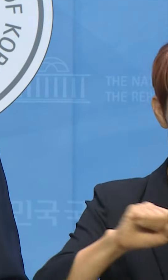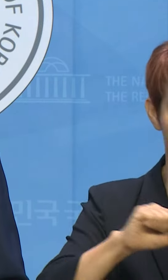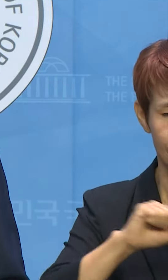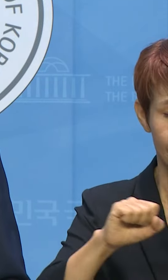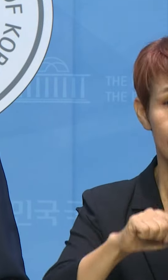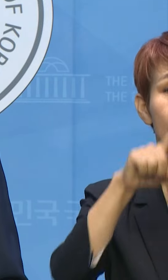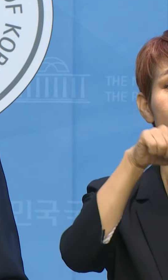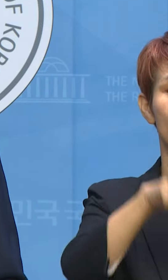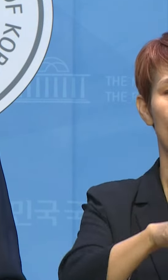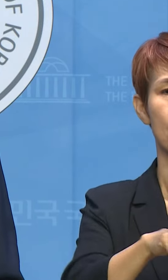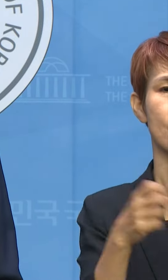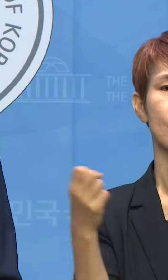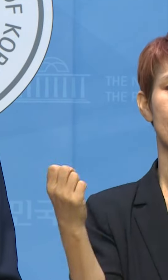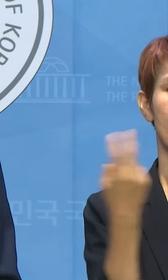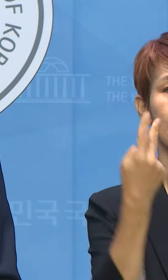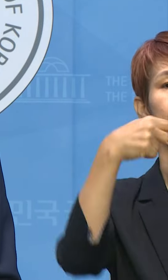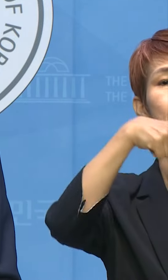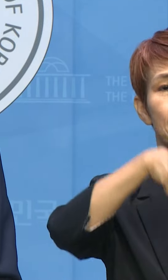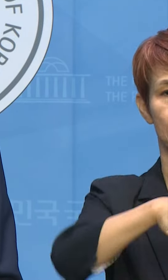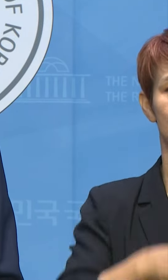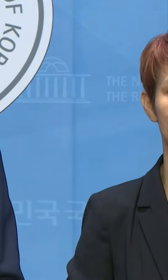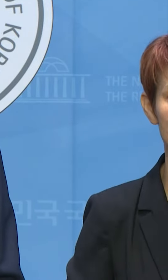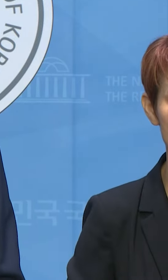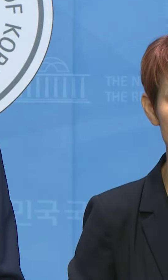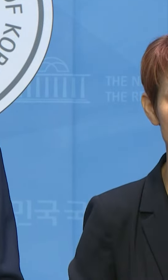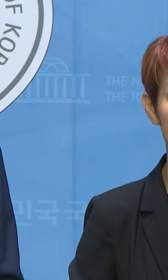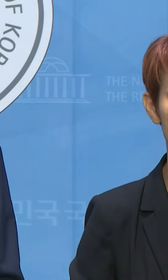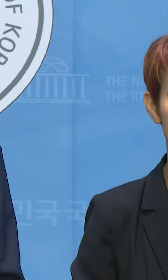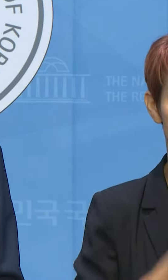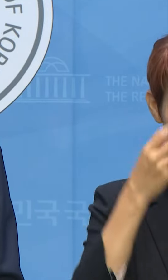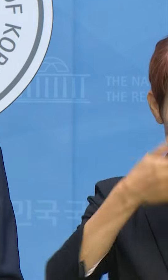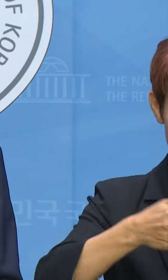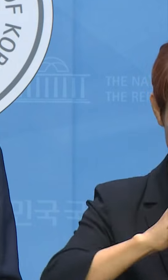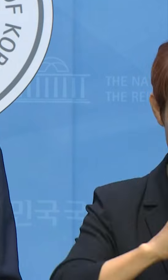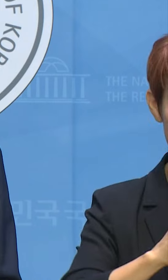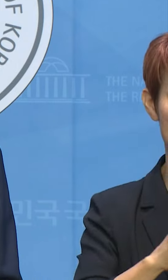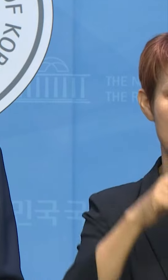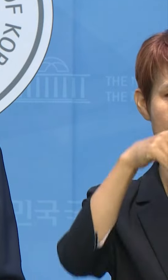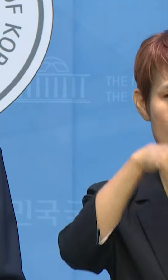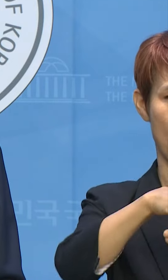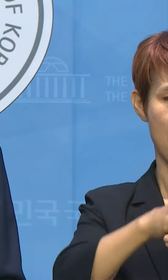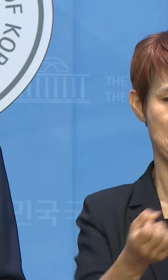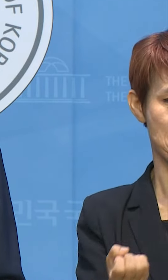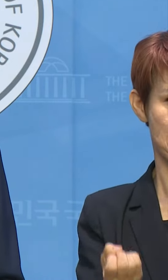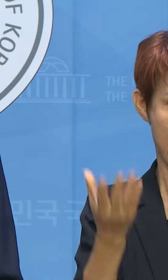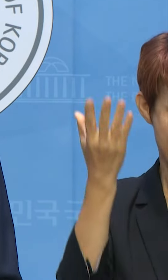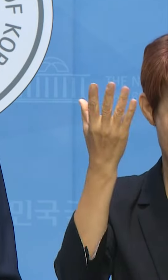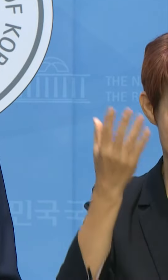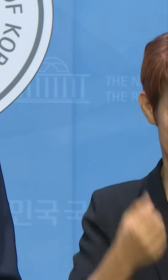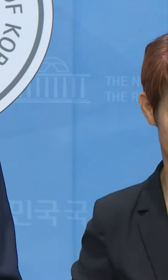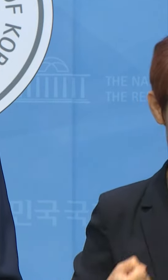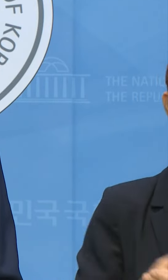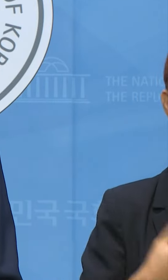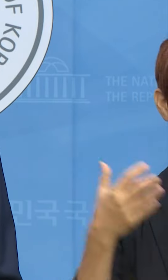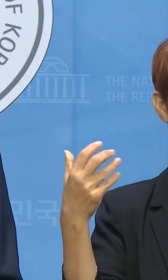개척하고자 다시이 자리에 섰습니다 창당과 선거승리를이 결기와